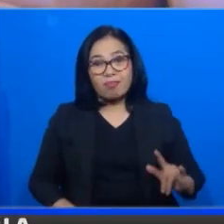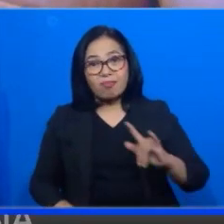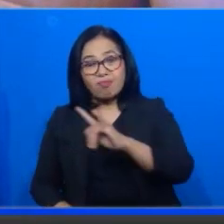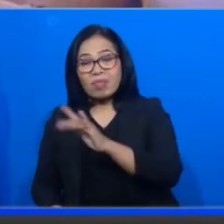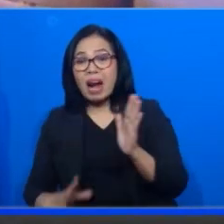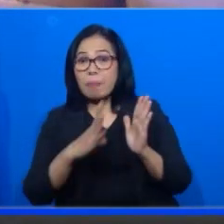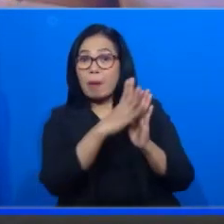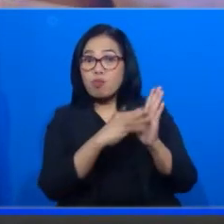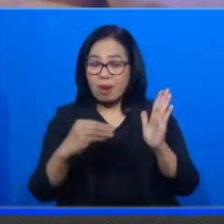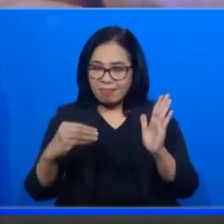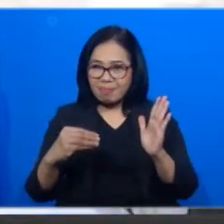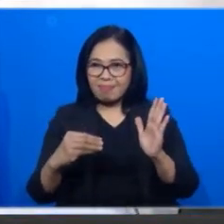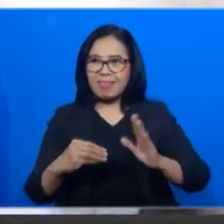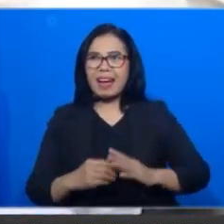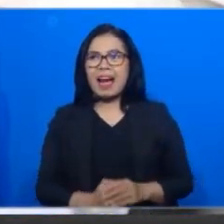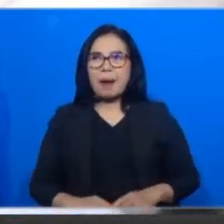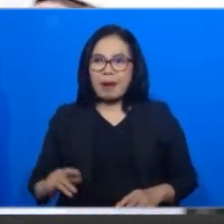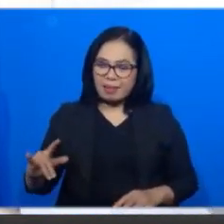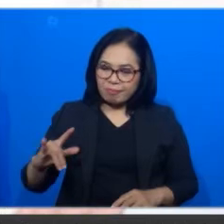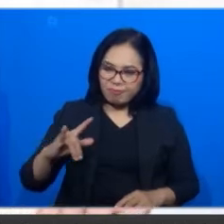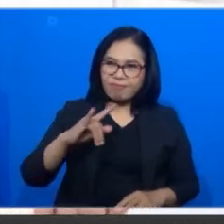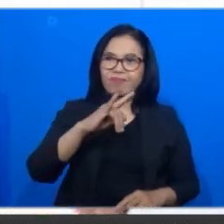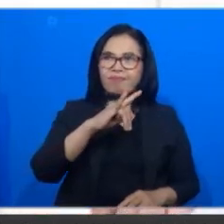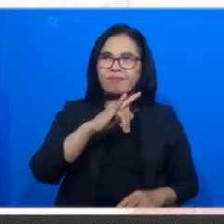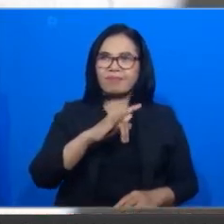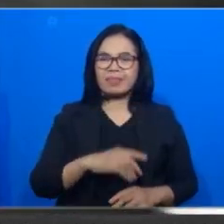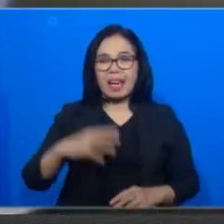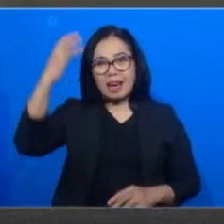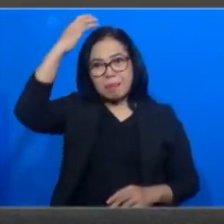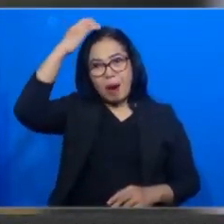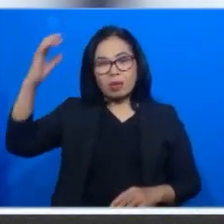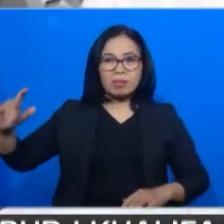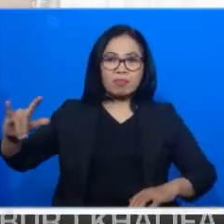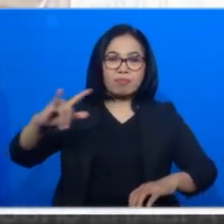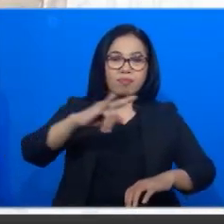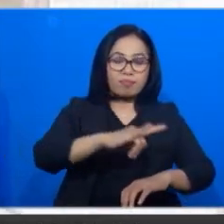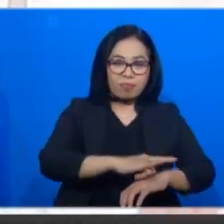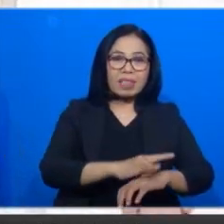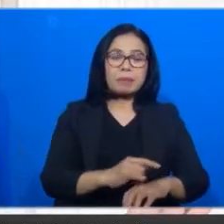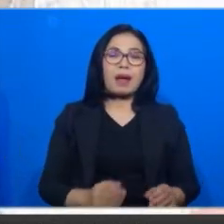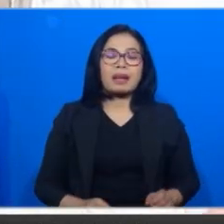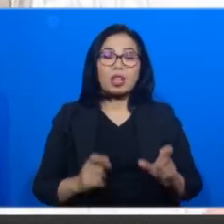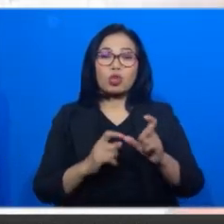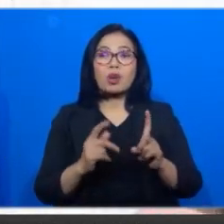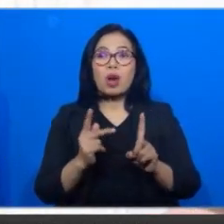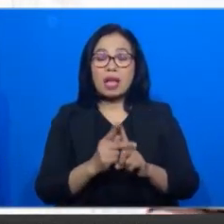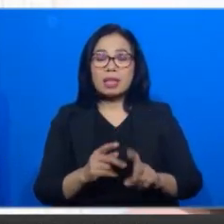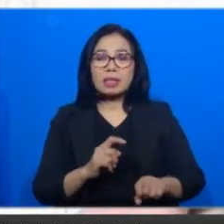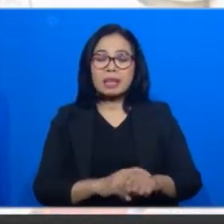maskapai komersial Paus Fransiskus tiba di Bandara Soekarno Hatta sekitar pukul